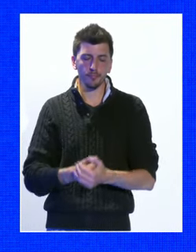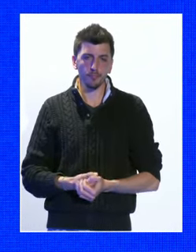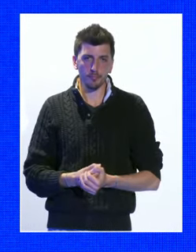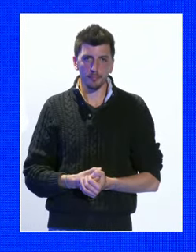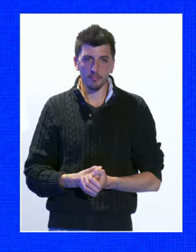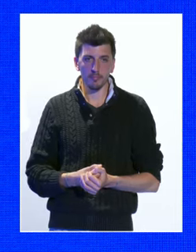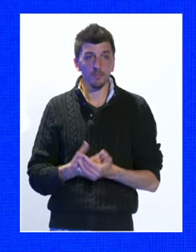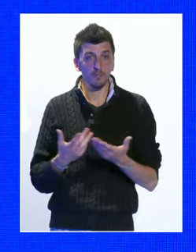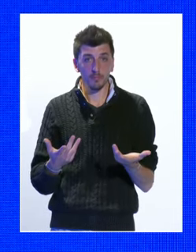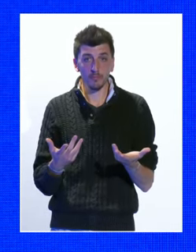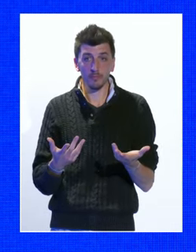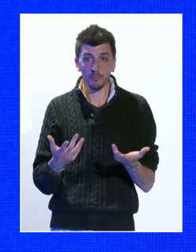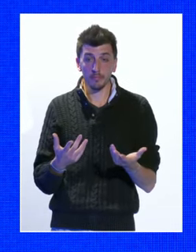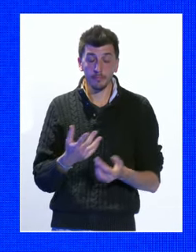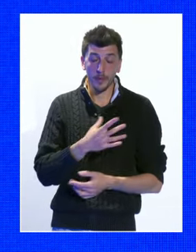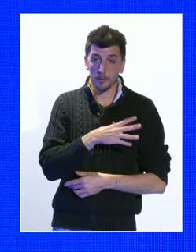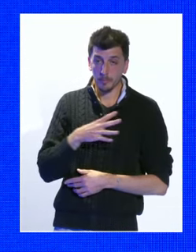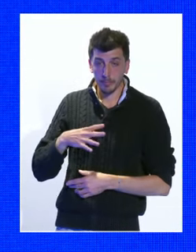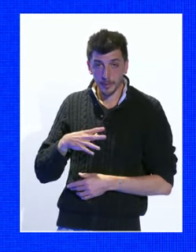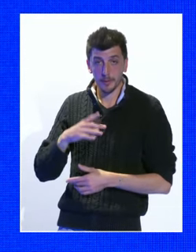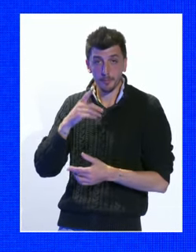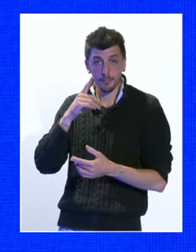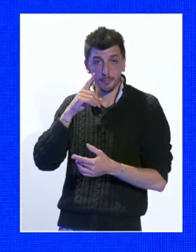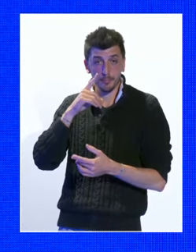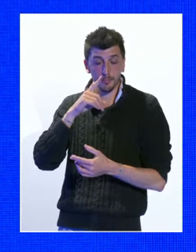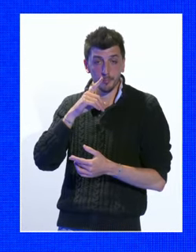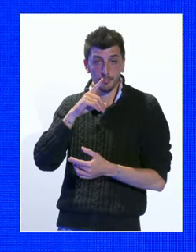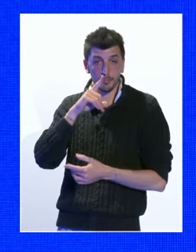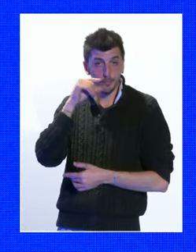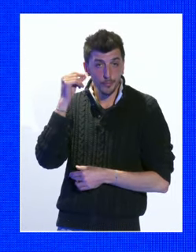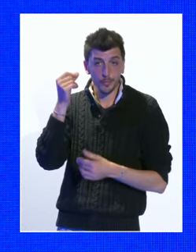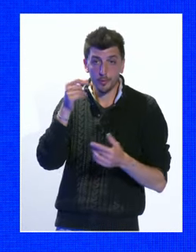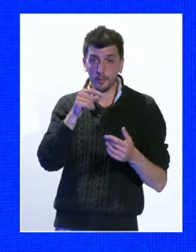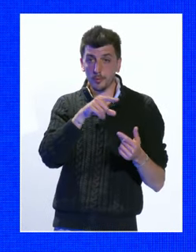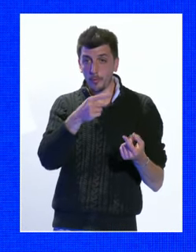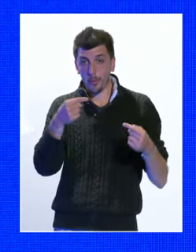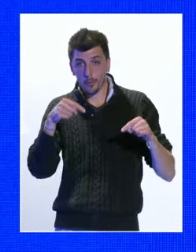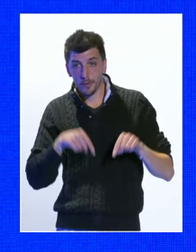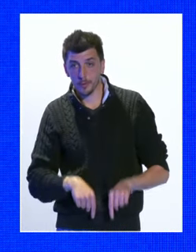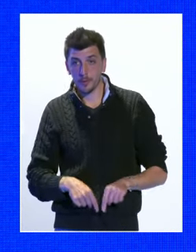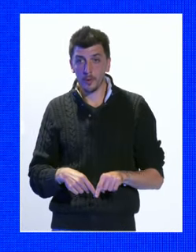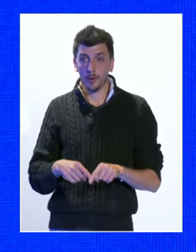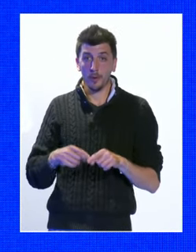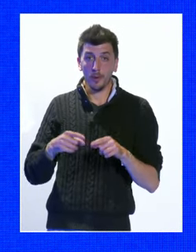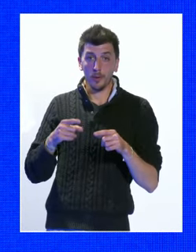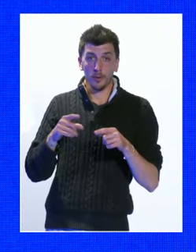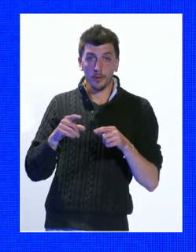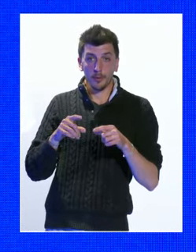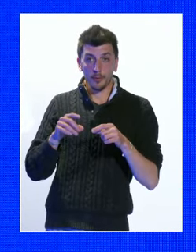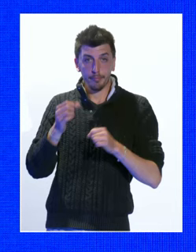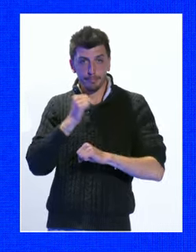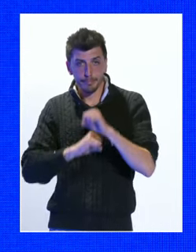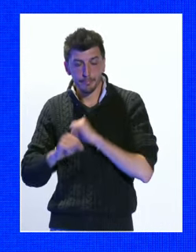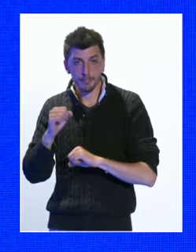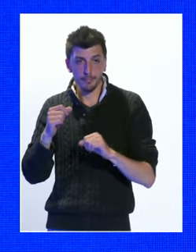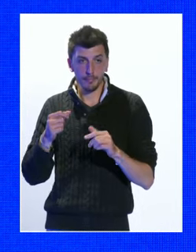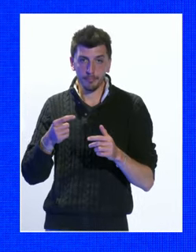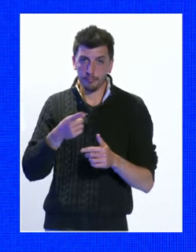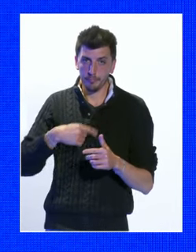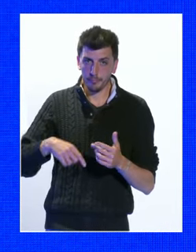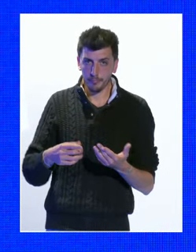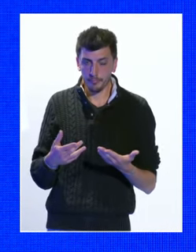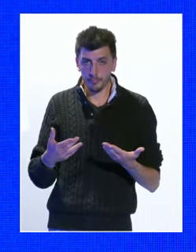Alors, mesdames et messieurs de l'exécutif, du gouvernement, mesdames et messieurs les provisoirement puissants, nous avons pour vos